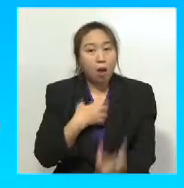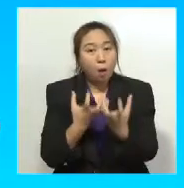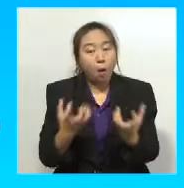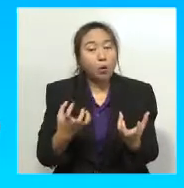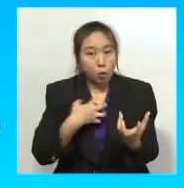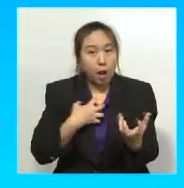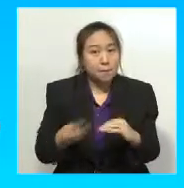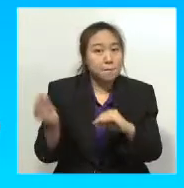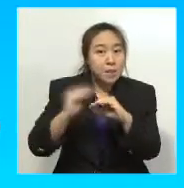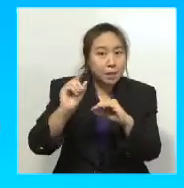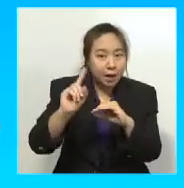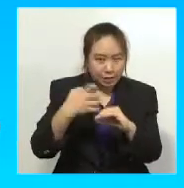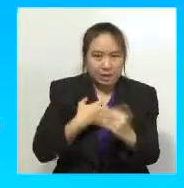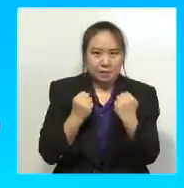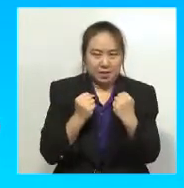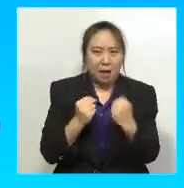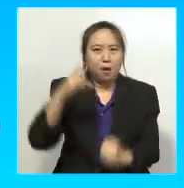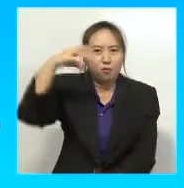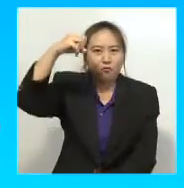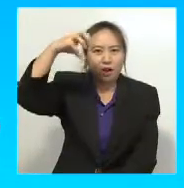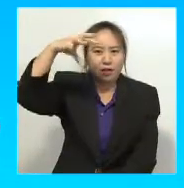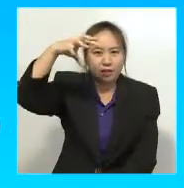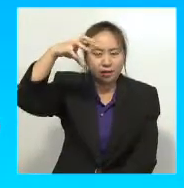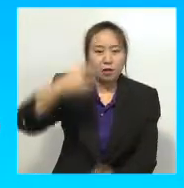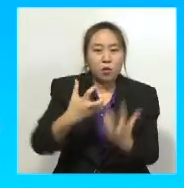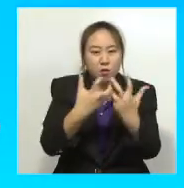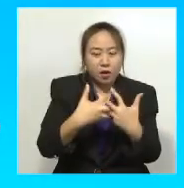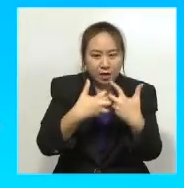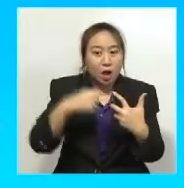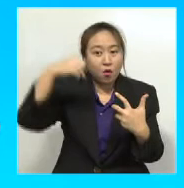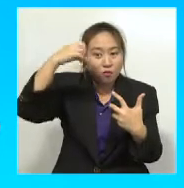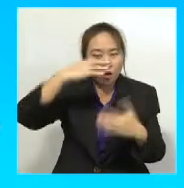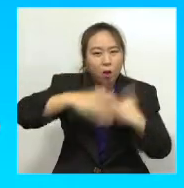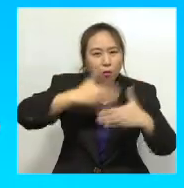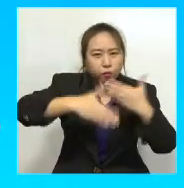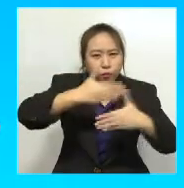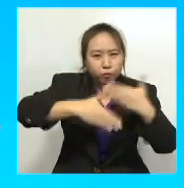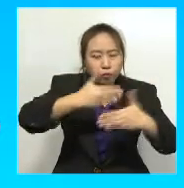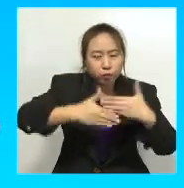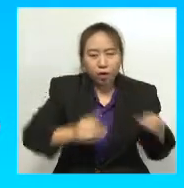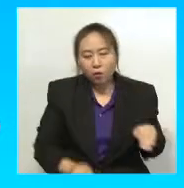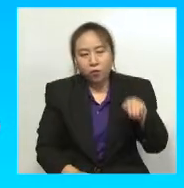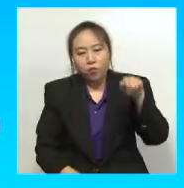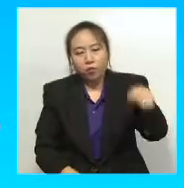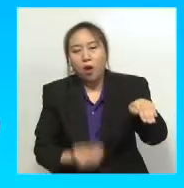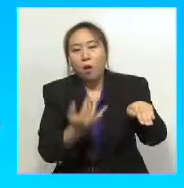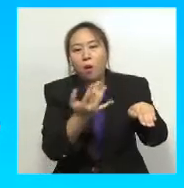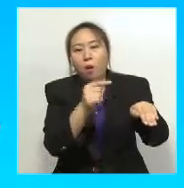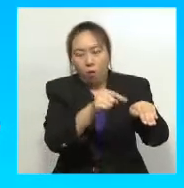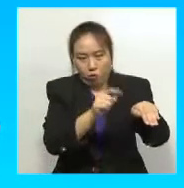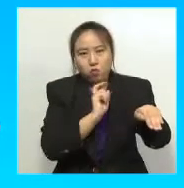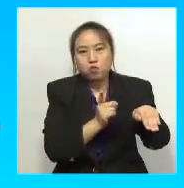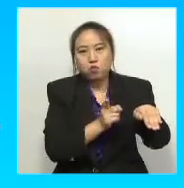อนนี้ก็คือเอาไฟไปให้ได้ตัวเครื่องปั่นไฟของปอพอเนี่ยไปรอไว้ที่ปากทางหมด